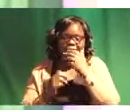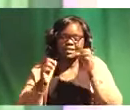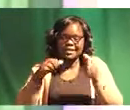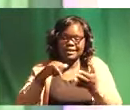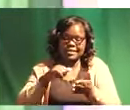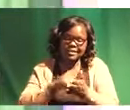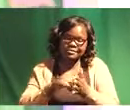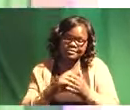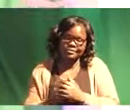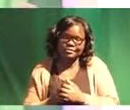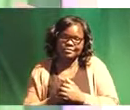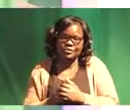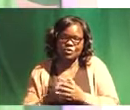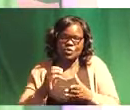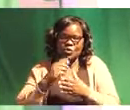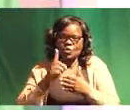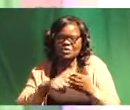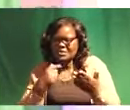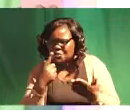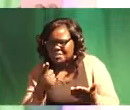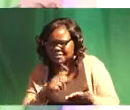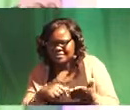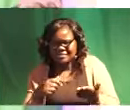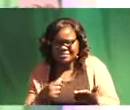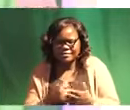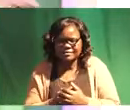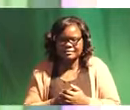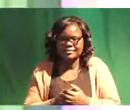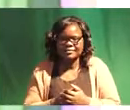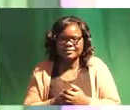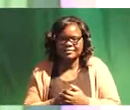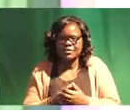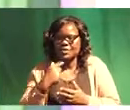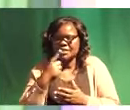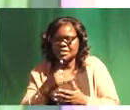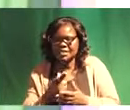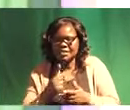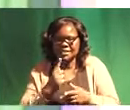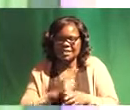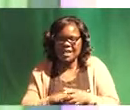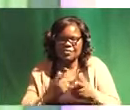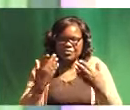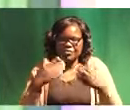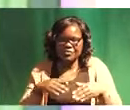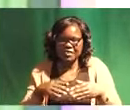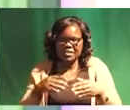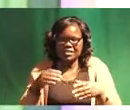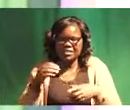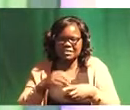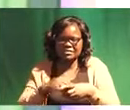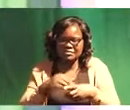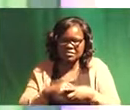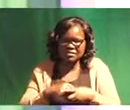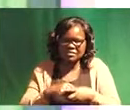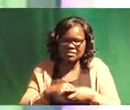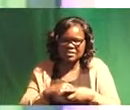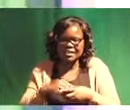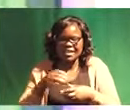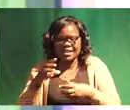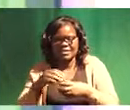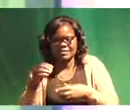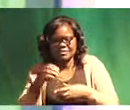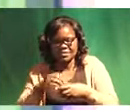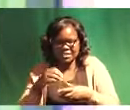hivyo? Ama tulikubaliana namna gani? Si tulisema tukimaliza mambo ya viongozi na